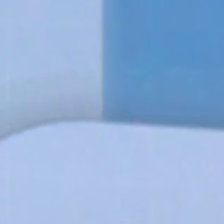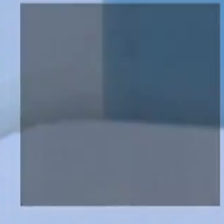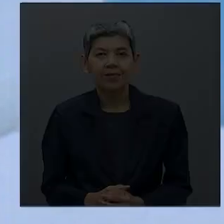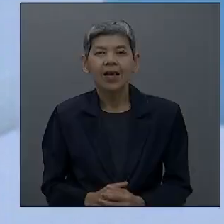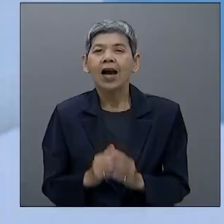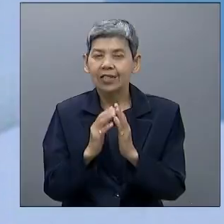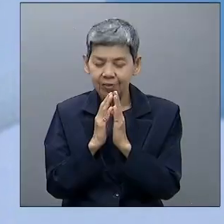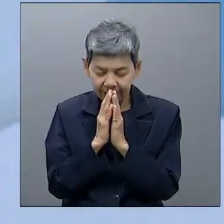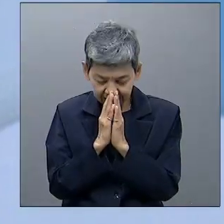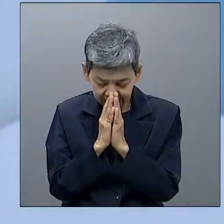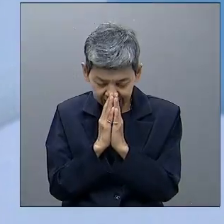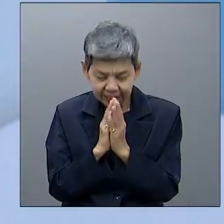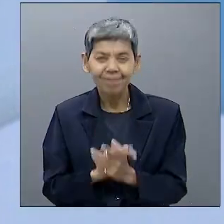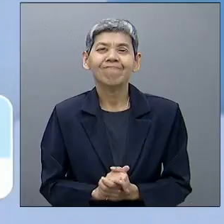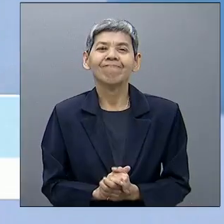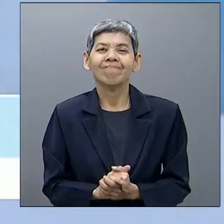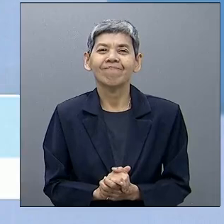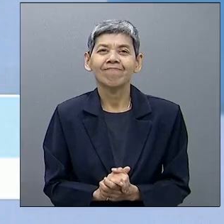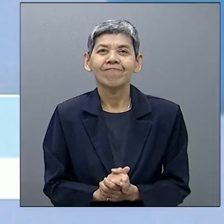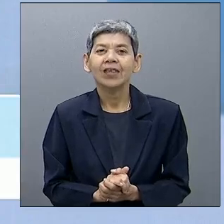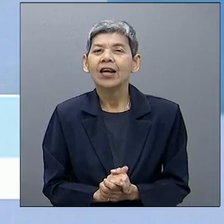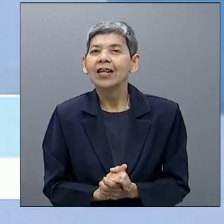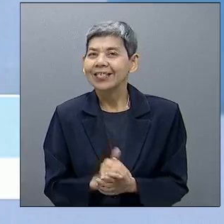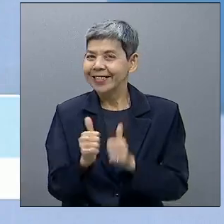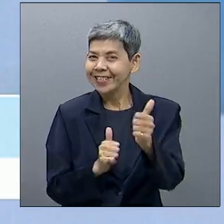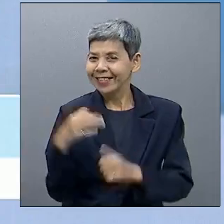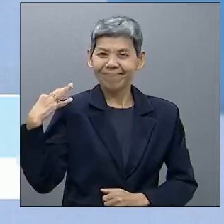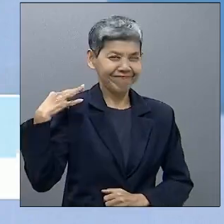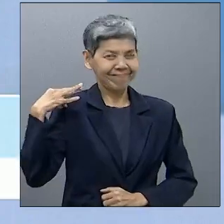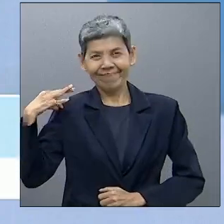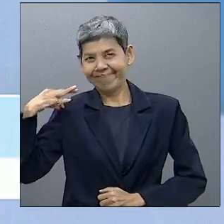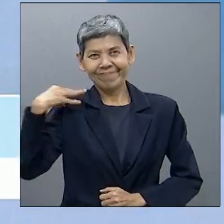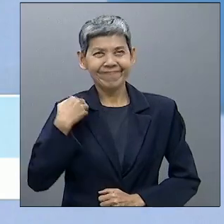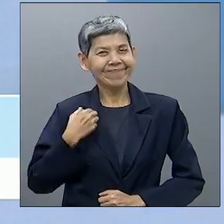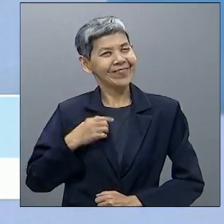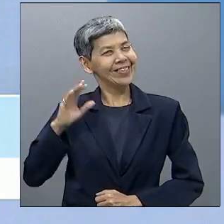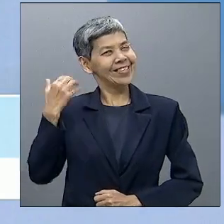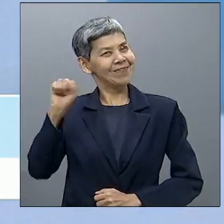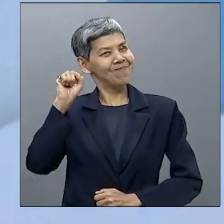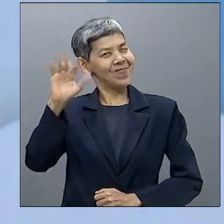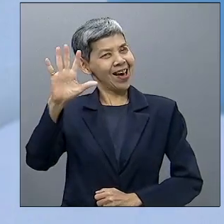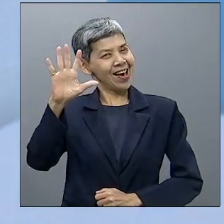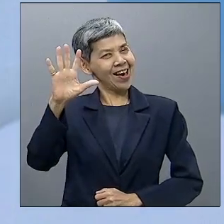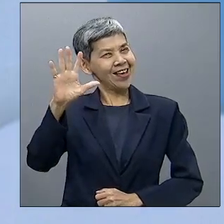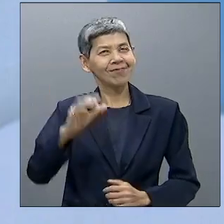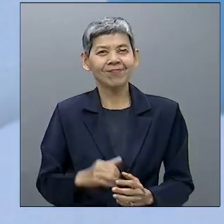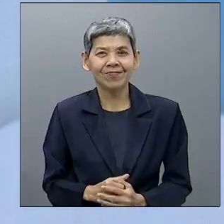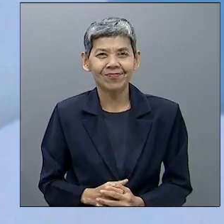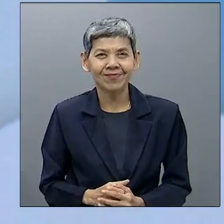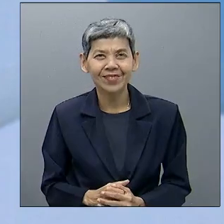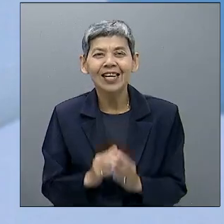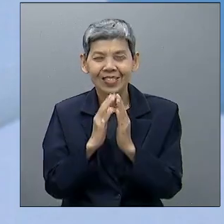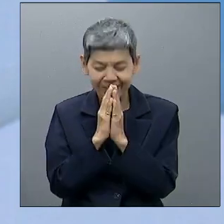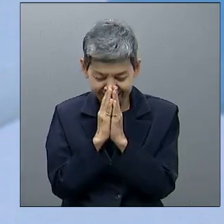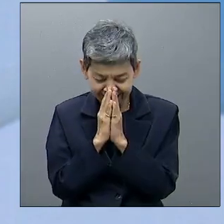สวัสดีค่ะปูเป้พักนันแสงขามธนาสมผู้เข้าประกวดมิสวันใหม่วาไรตี้หมายเลข15ค่ะสวัสดีค่ะคุ